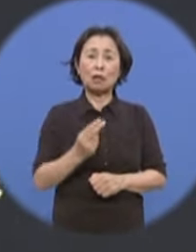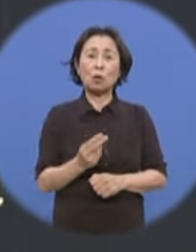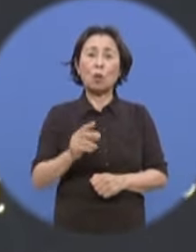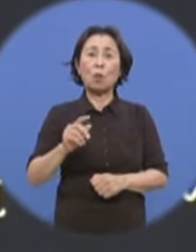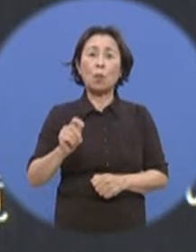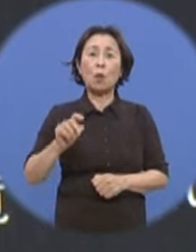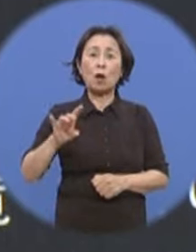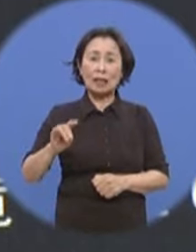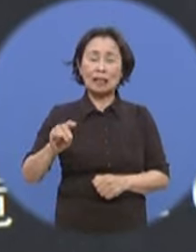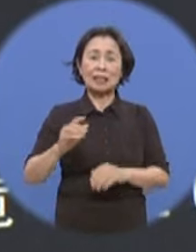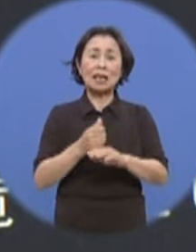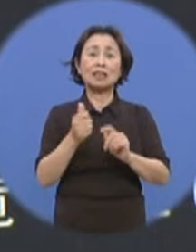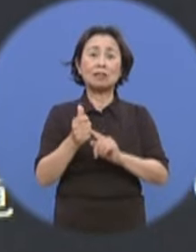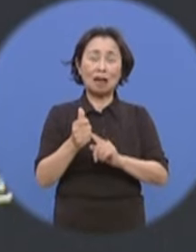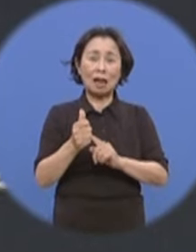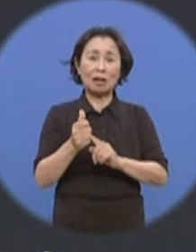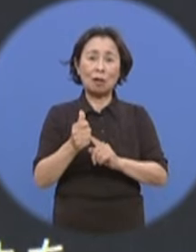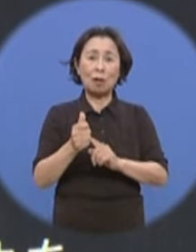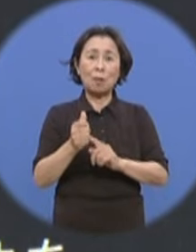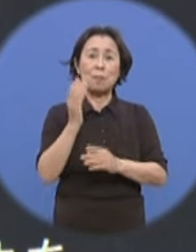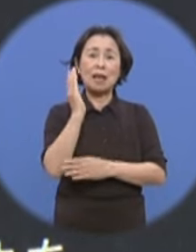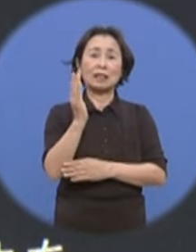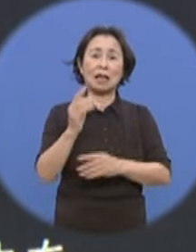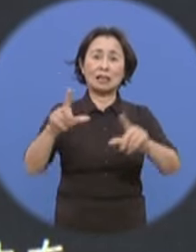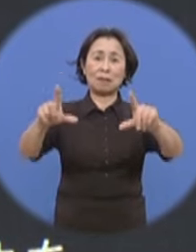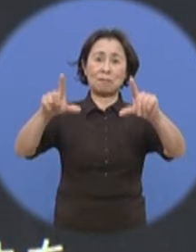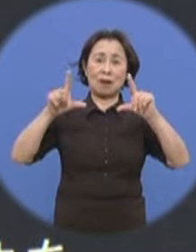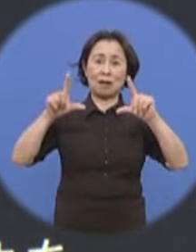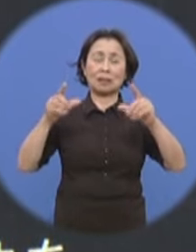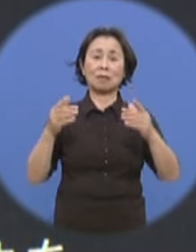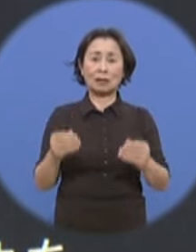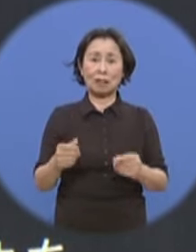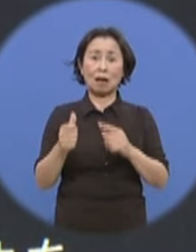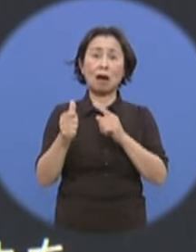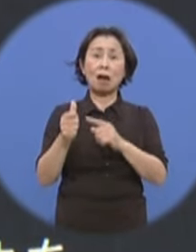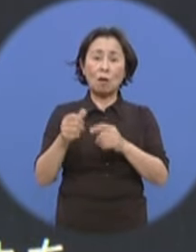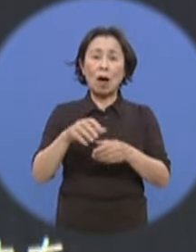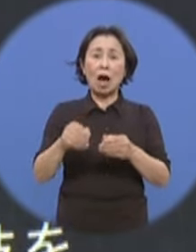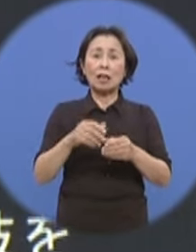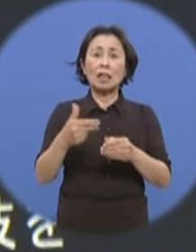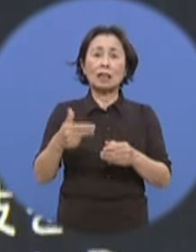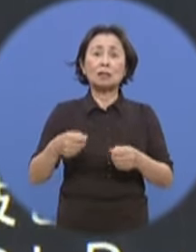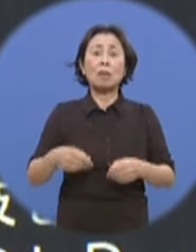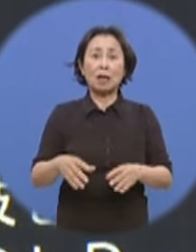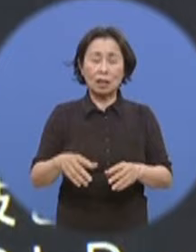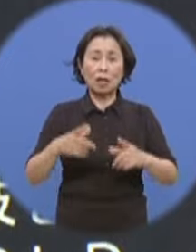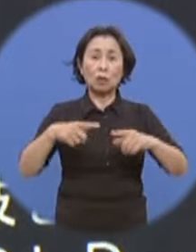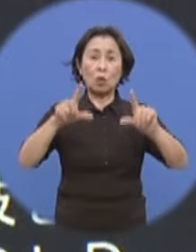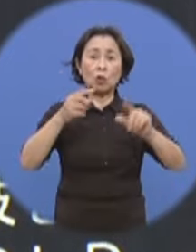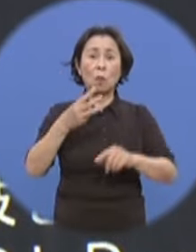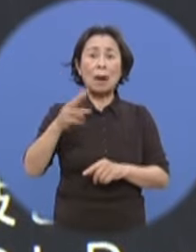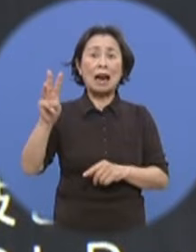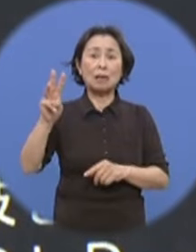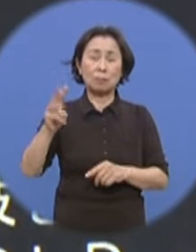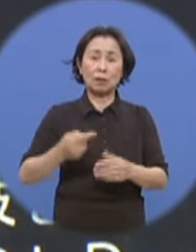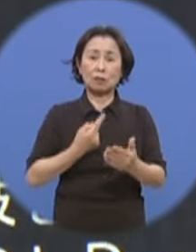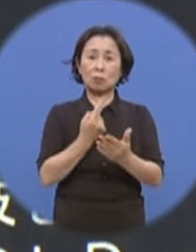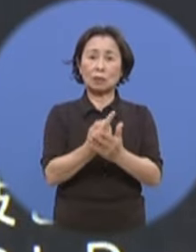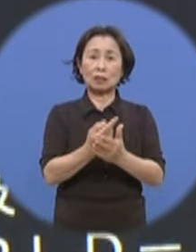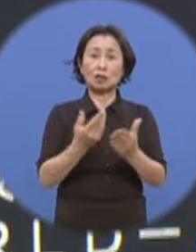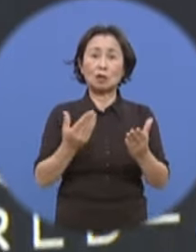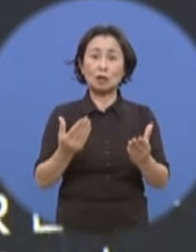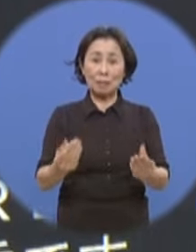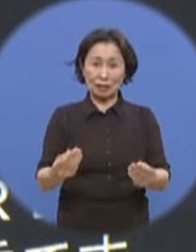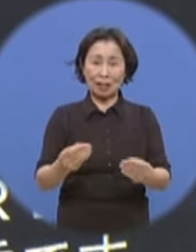れました駒さんは有田出身で東京パラリンピックにも出場しましたがこれ